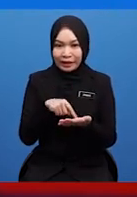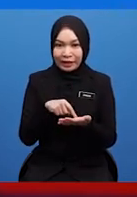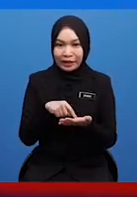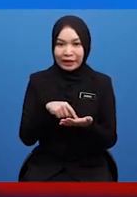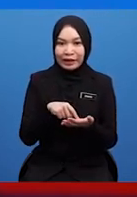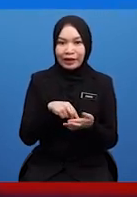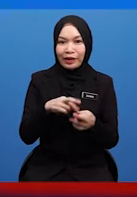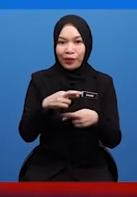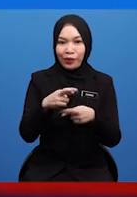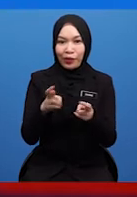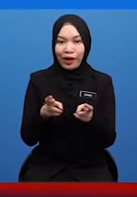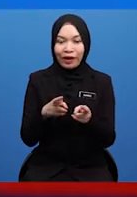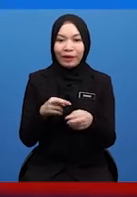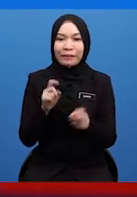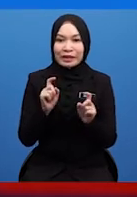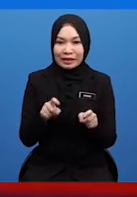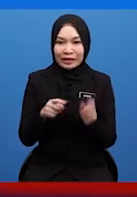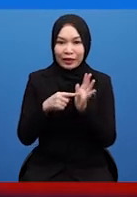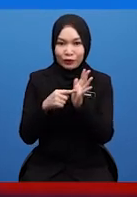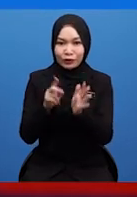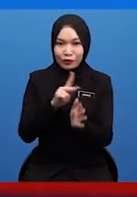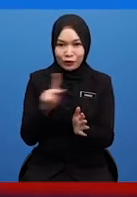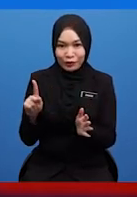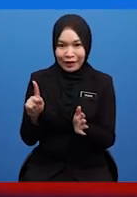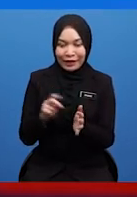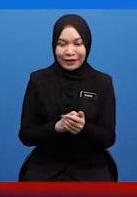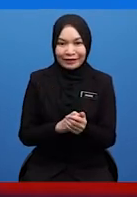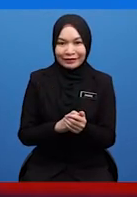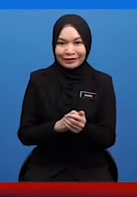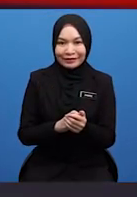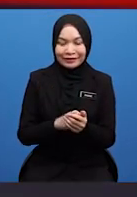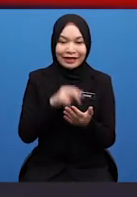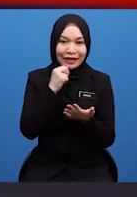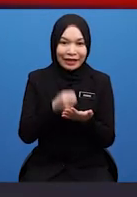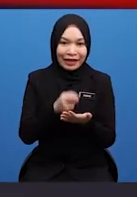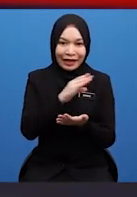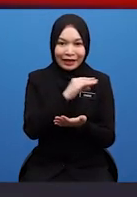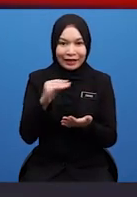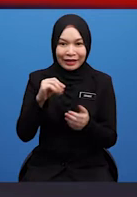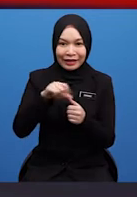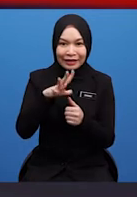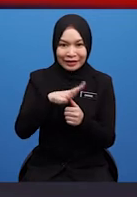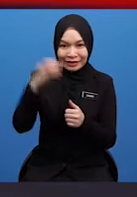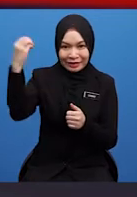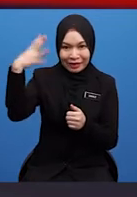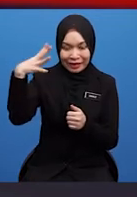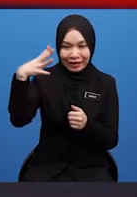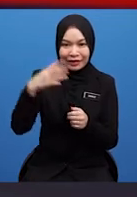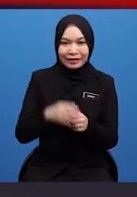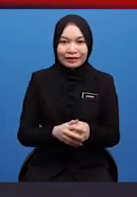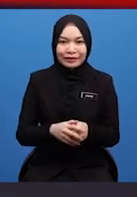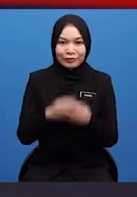ruang memerlukan gabungan, nilai, kesan cahaya, kadar banding dan